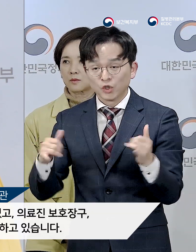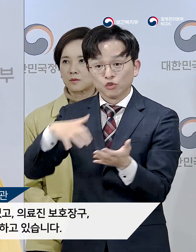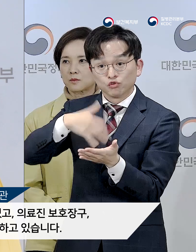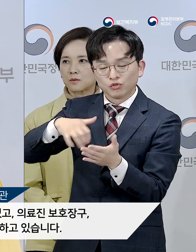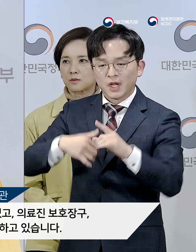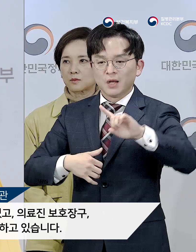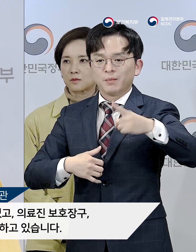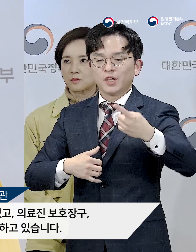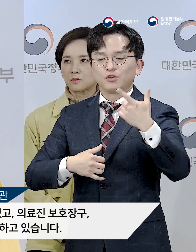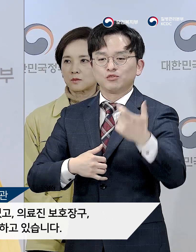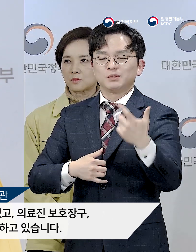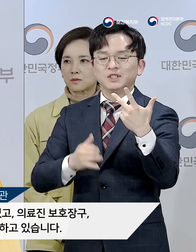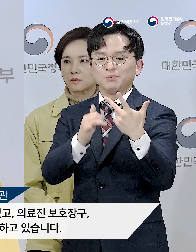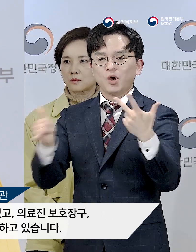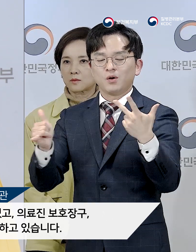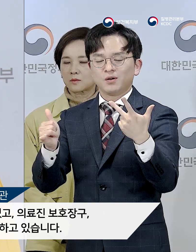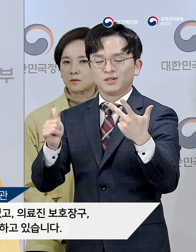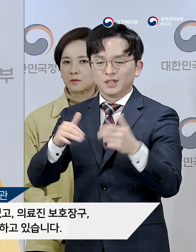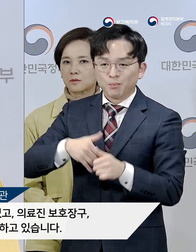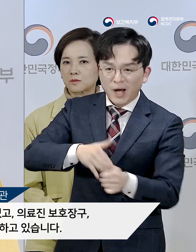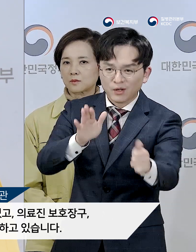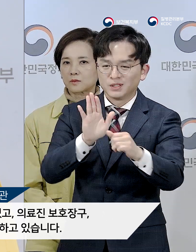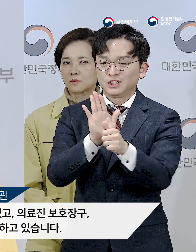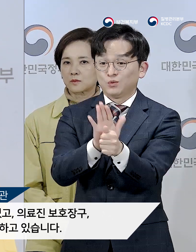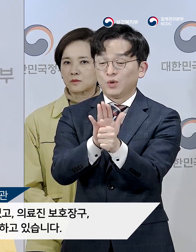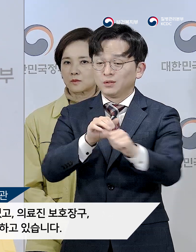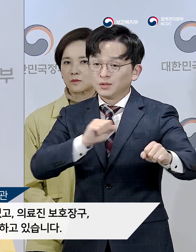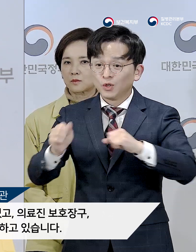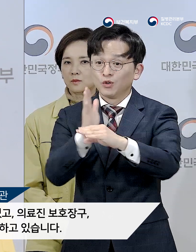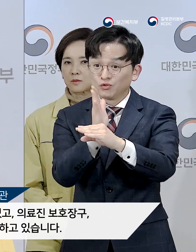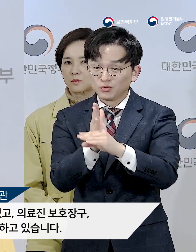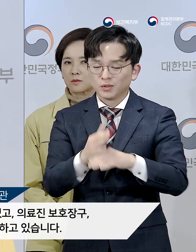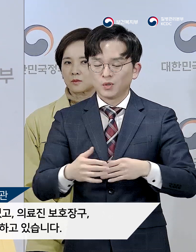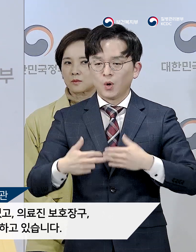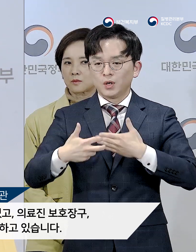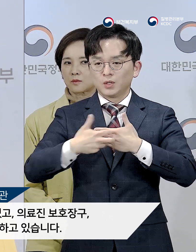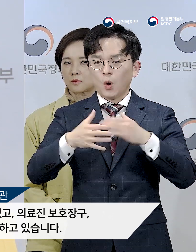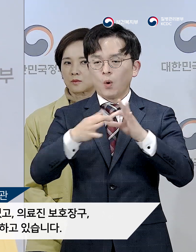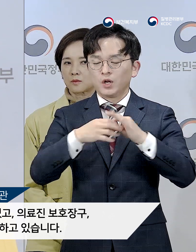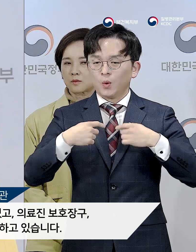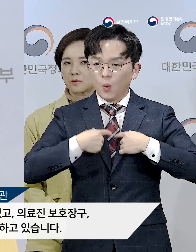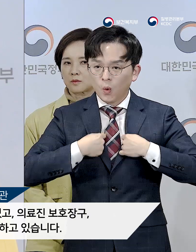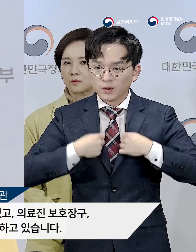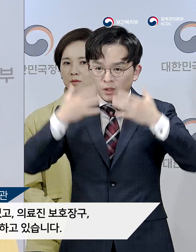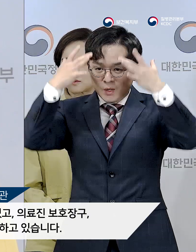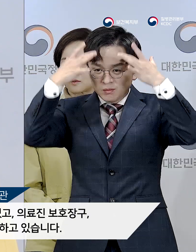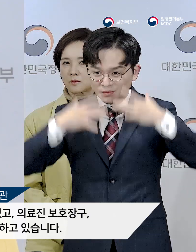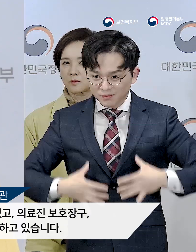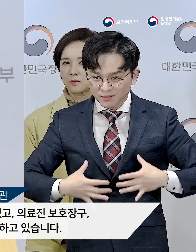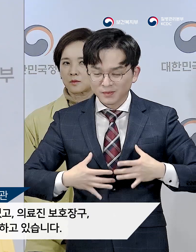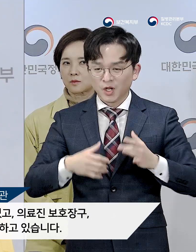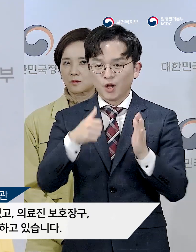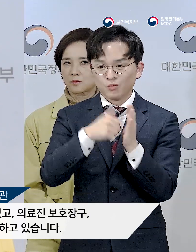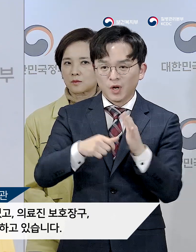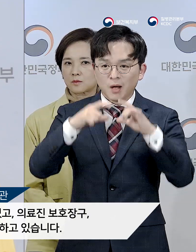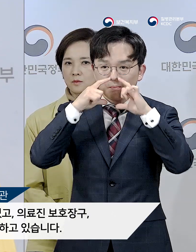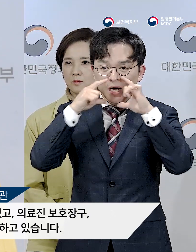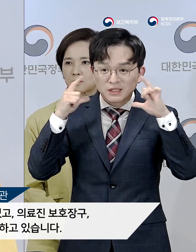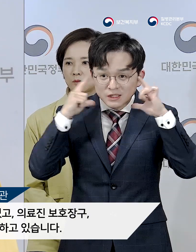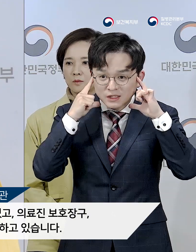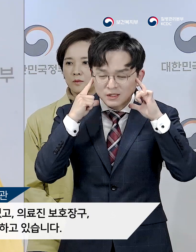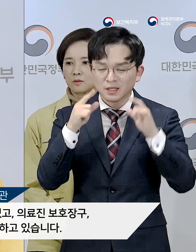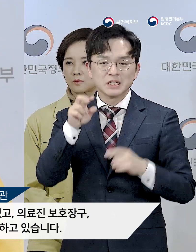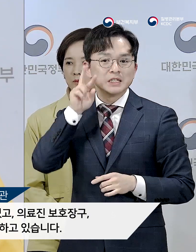인력도 162명을 지원하고 있고 의료진 보호장구, 진단검사 장비 등 장비도